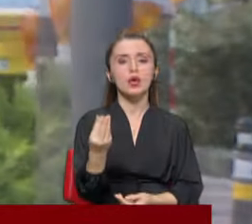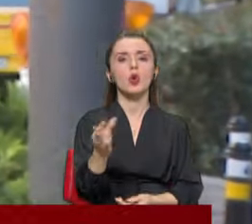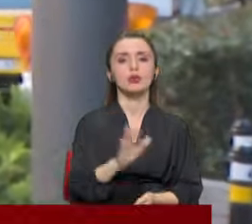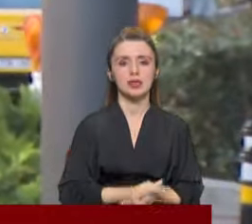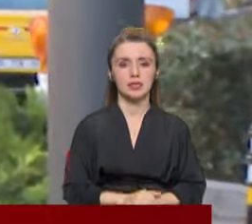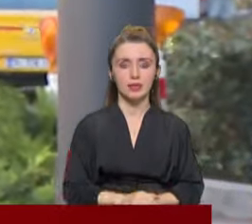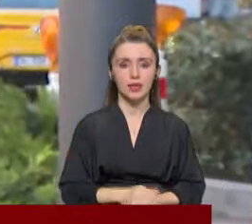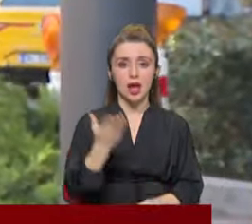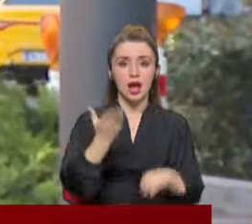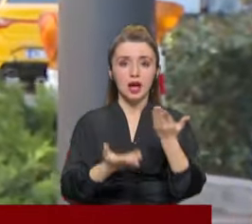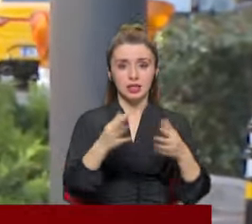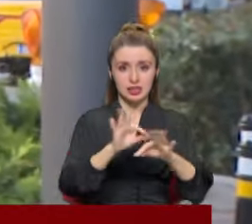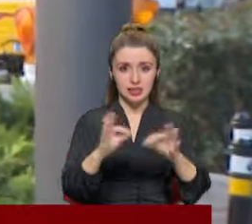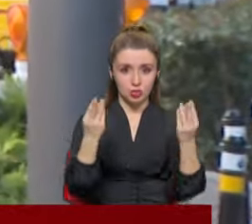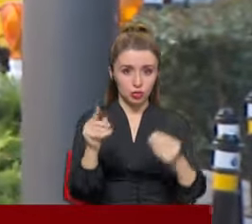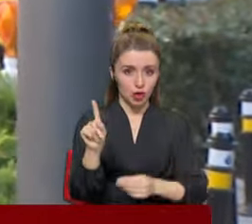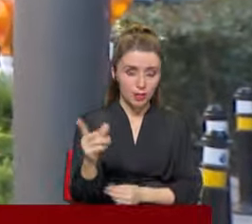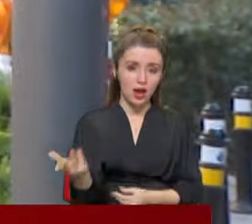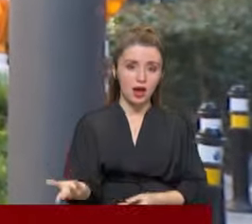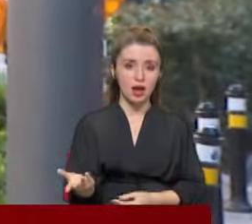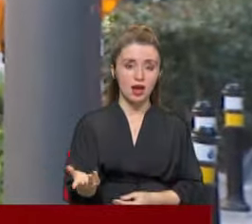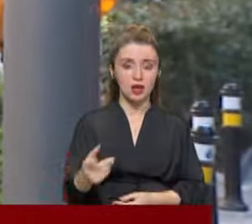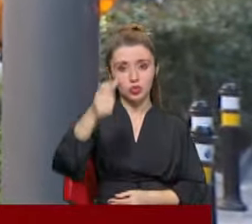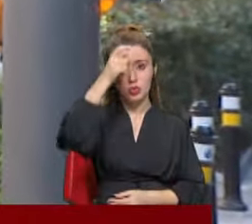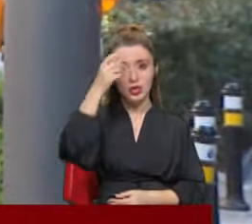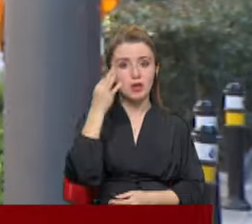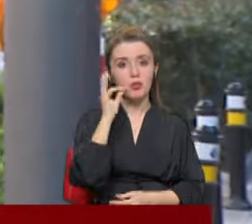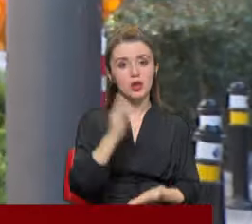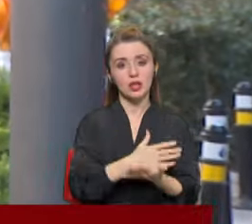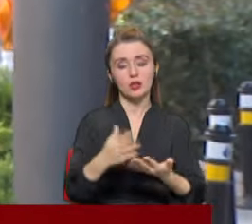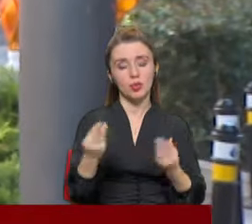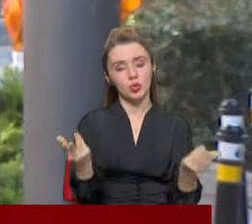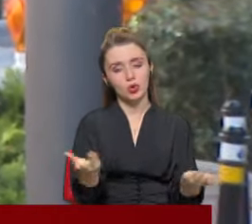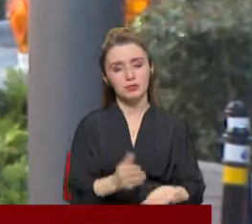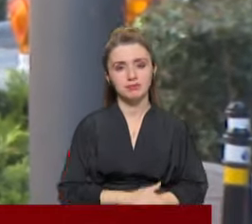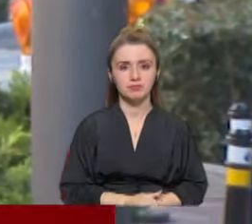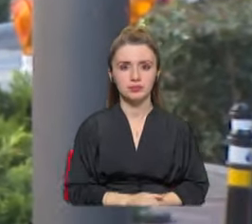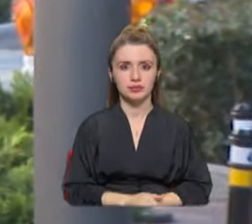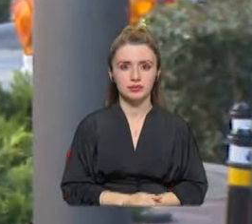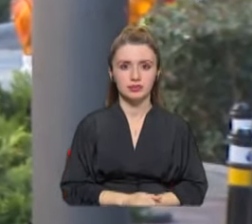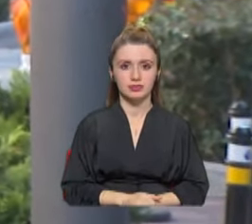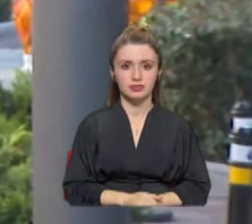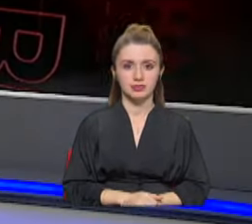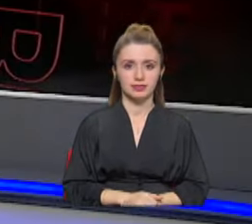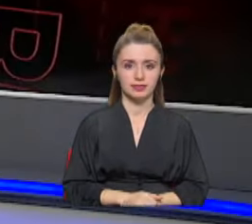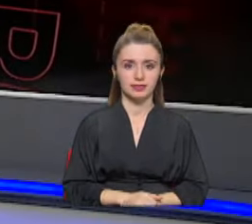bize. Adaletsizlik olur ama ülkede böyle ilerliyor her şey.